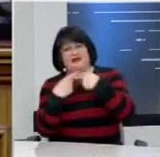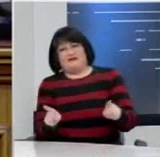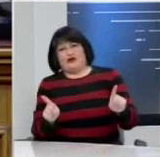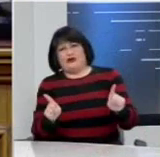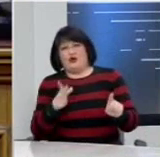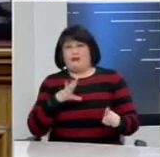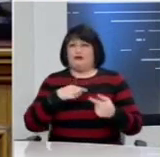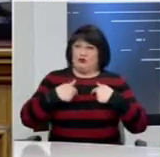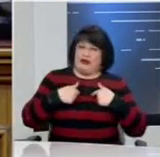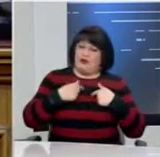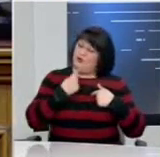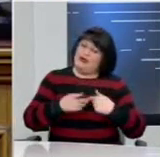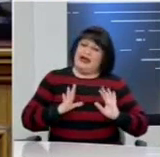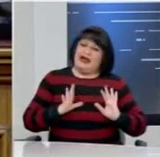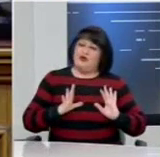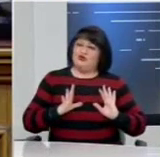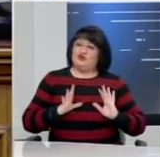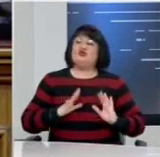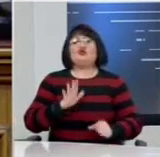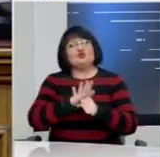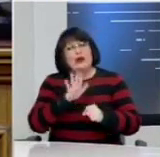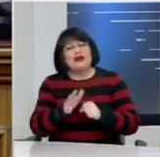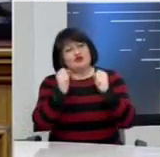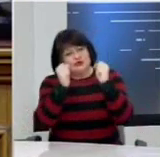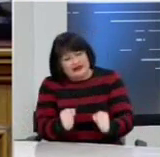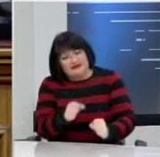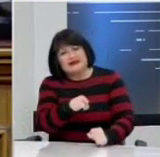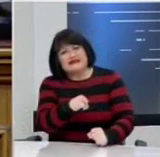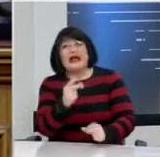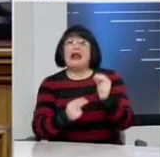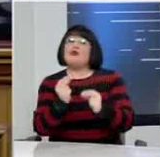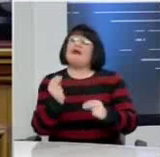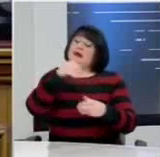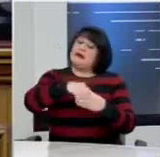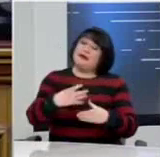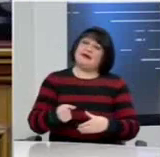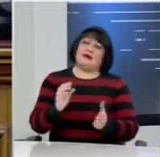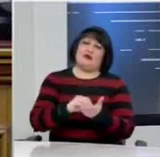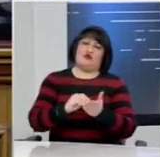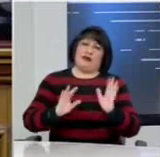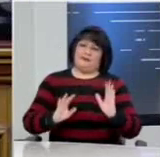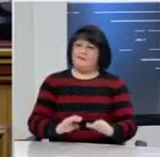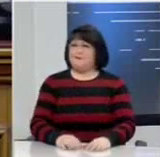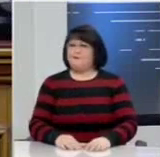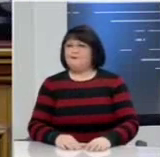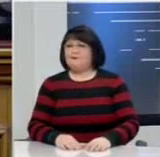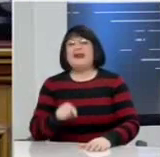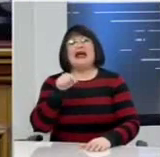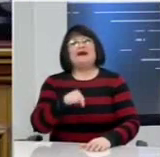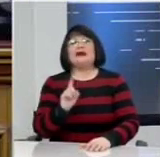θέλαμε εμείς. Λέω έστω από αυτή τη συνισταμένη. Έχει προβλήματα. Δεν